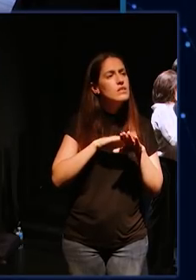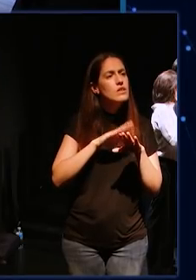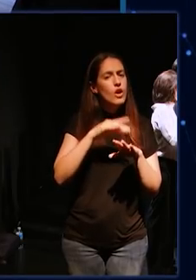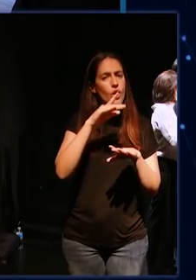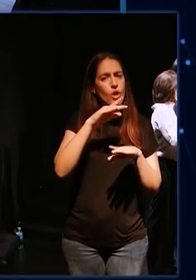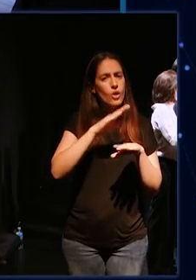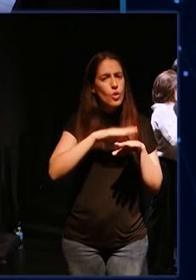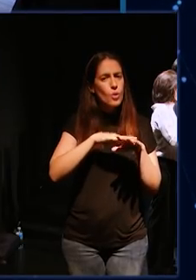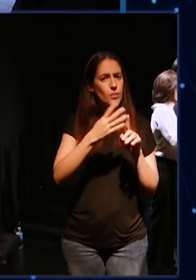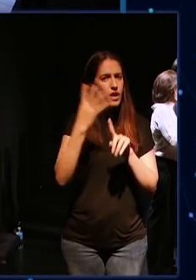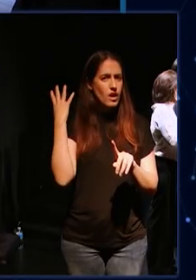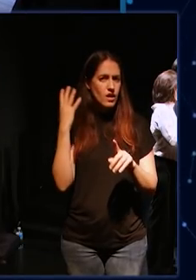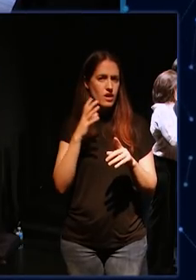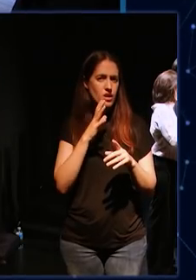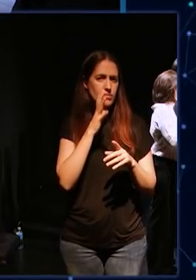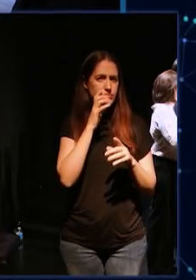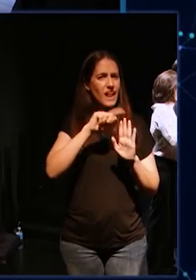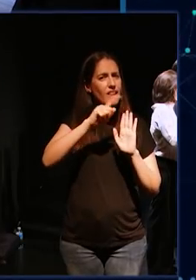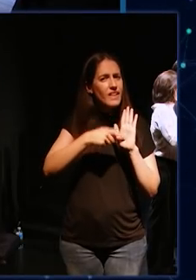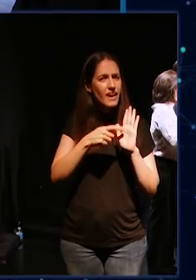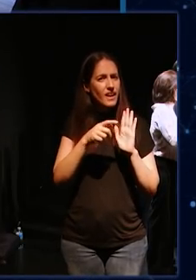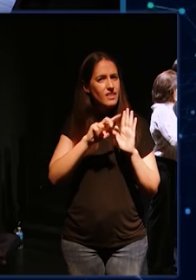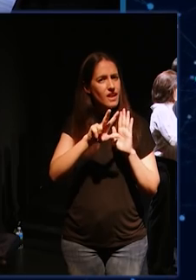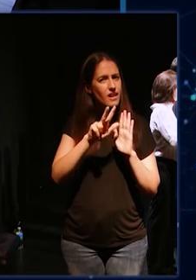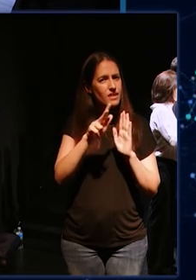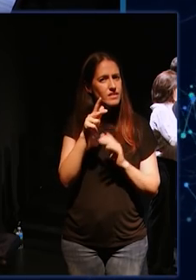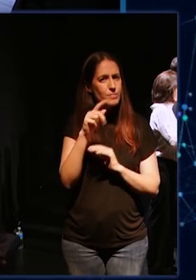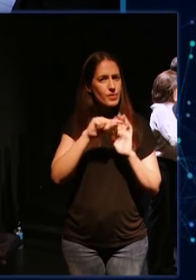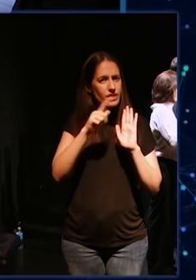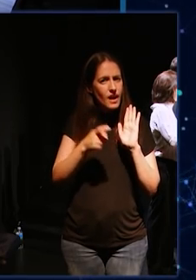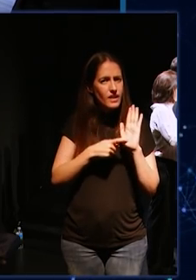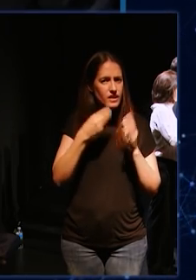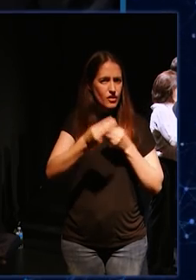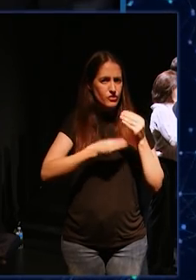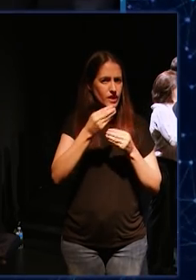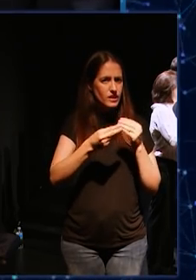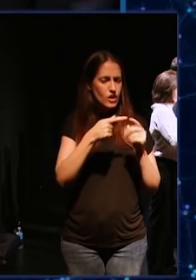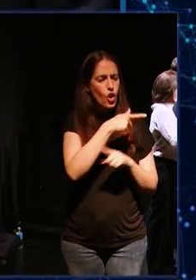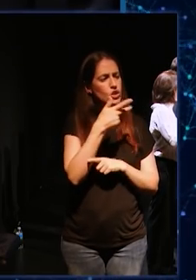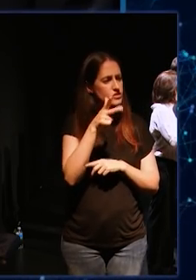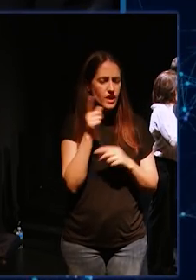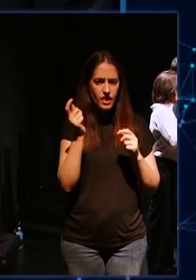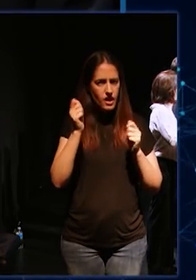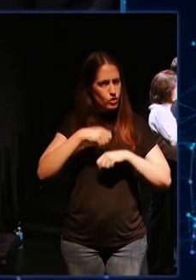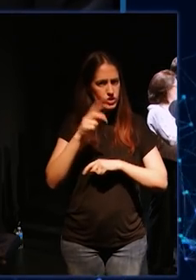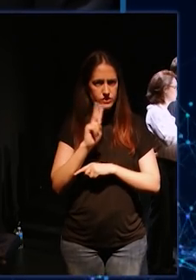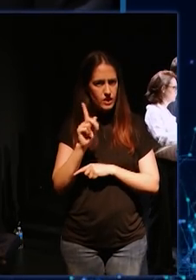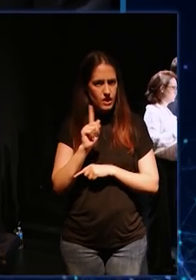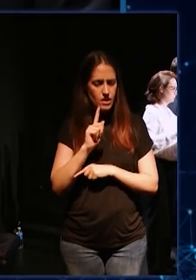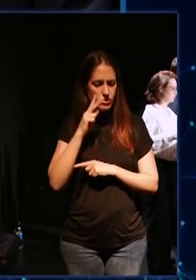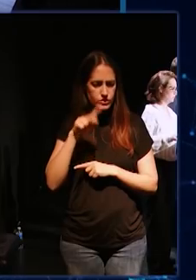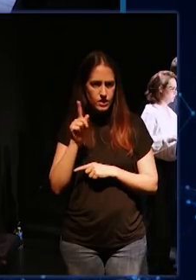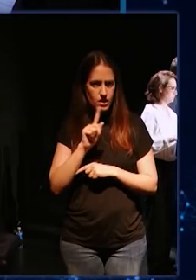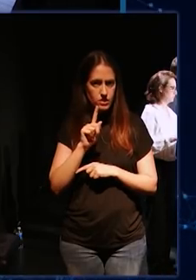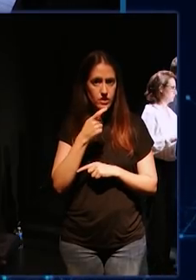vosaltres. No, això no és veritat, Laia. No és veritat. No. L'octubre del 2015 es va aprovar una ordenança